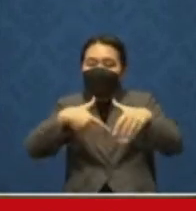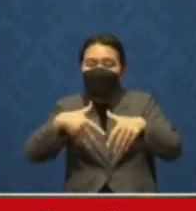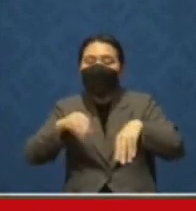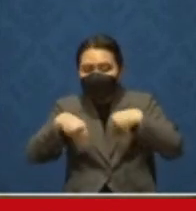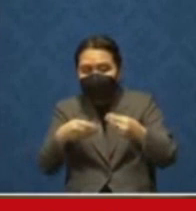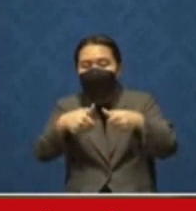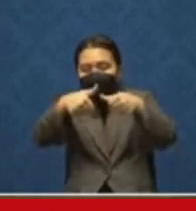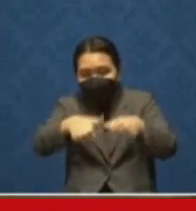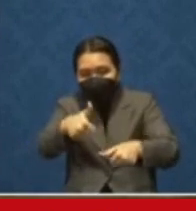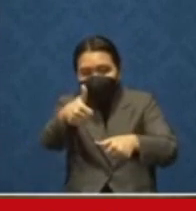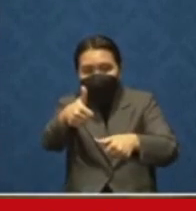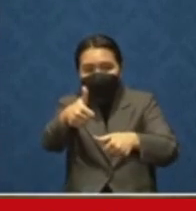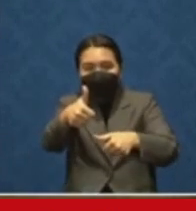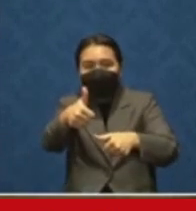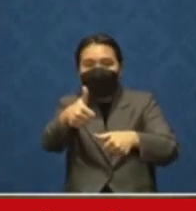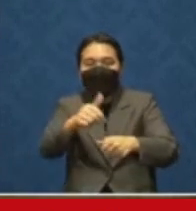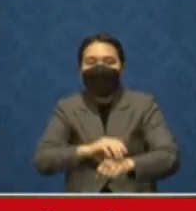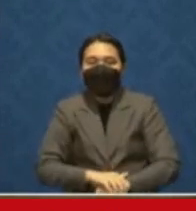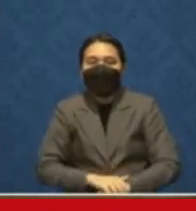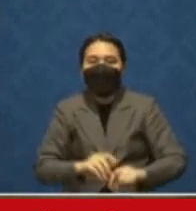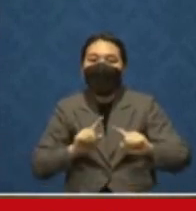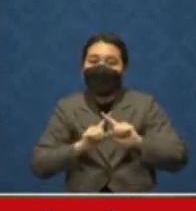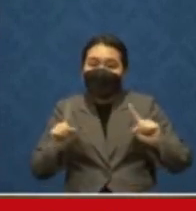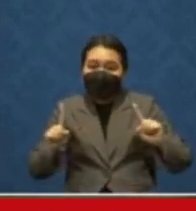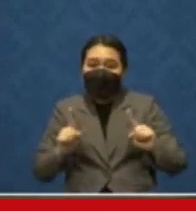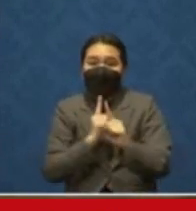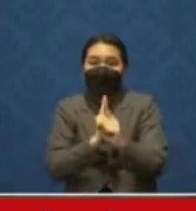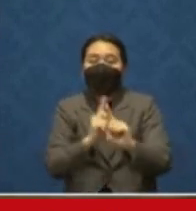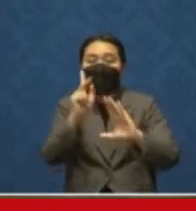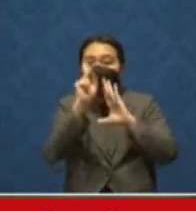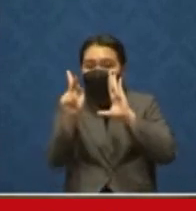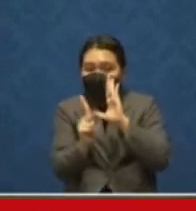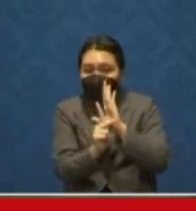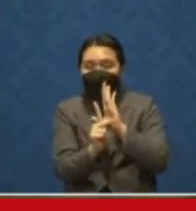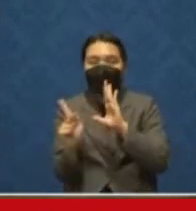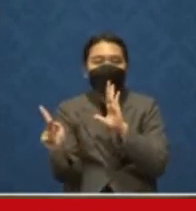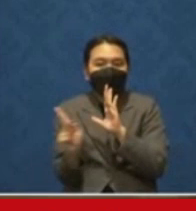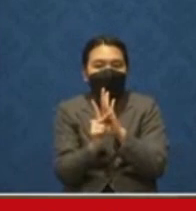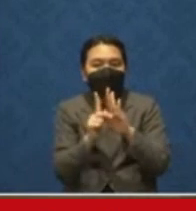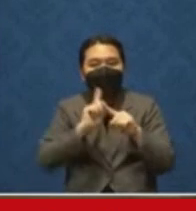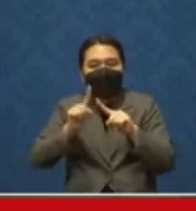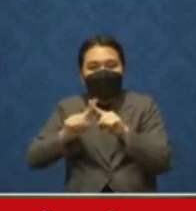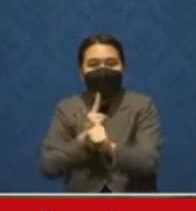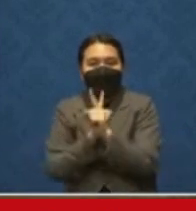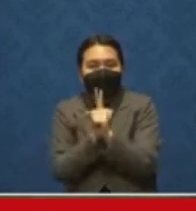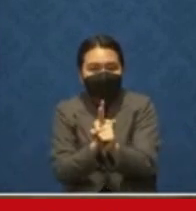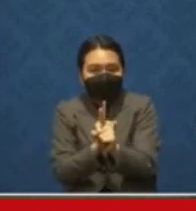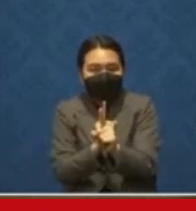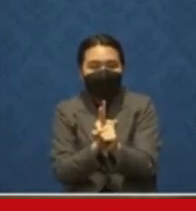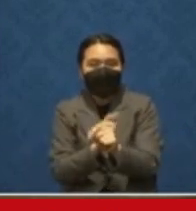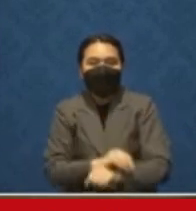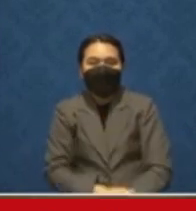แก่แล้วยังจะขออยู่ต่อไปอีกพี่ขออยู่ต่อนี่ก็อยู่ไม่ว่าอะไรครับประชาชนให้อยู่ครับ